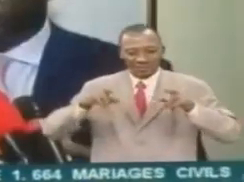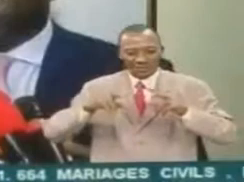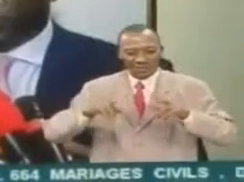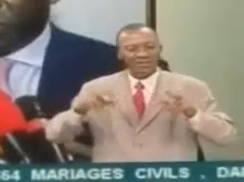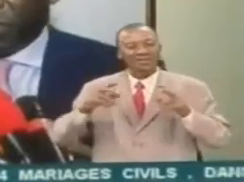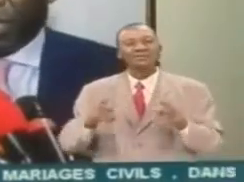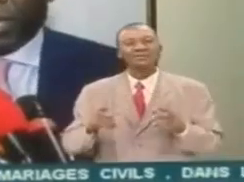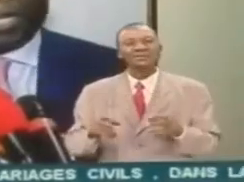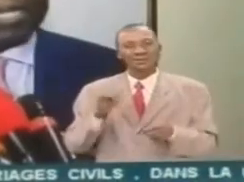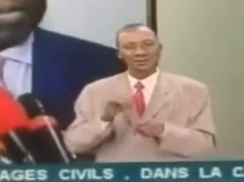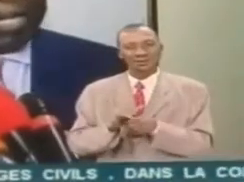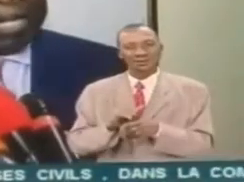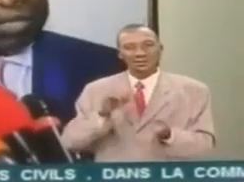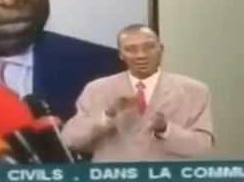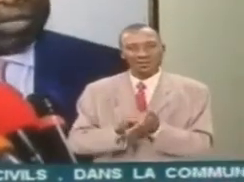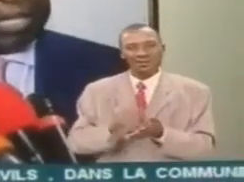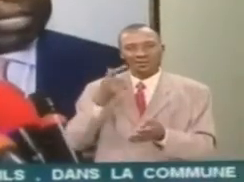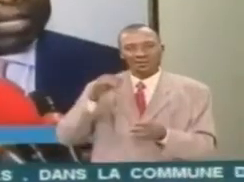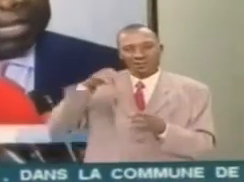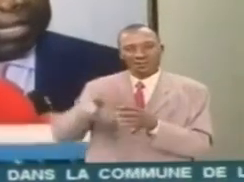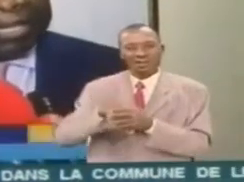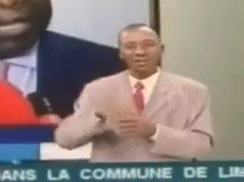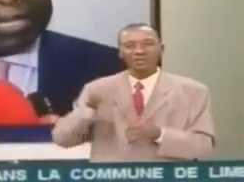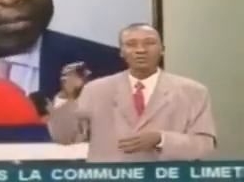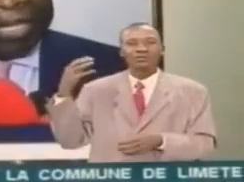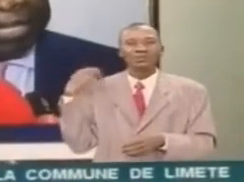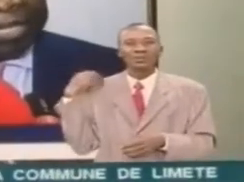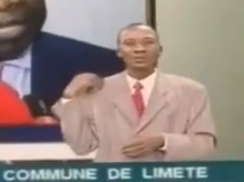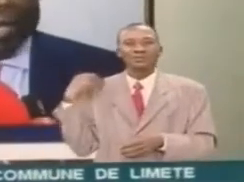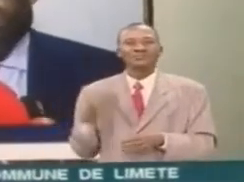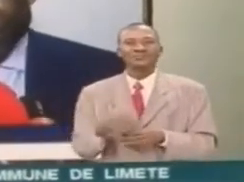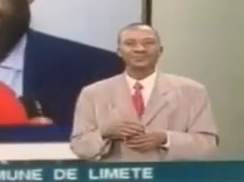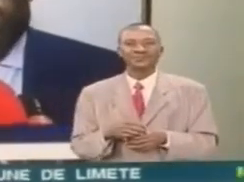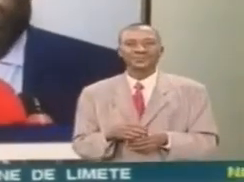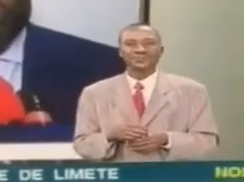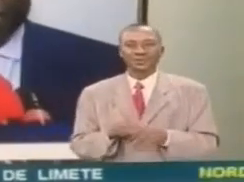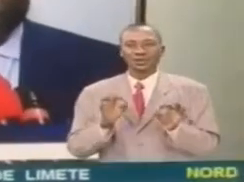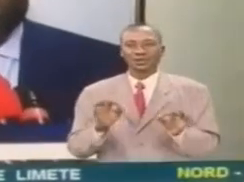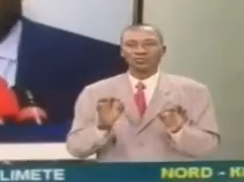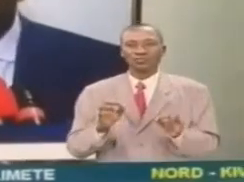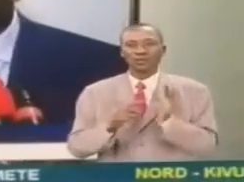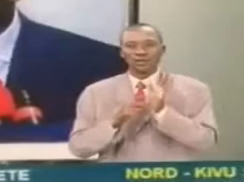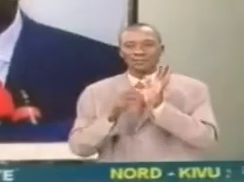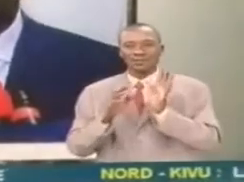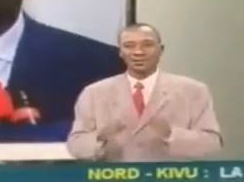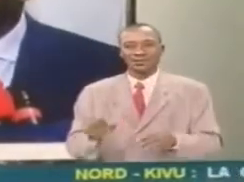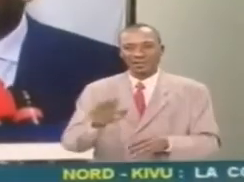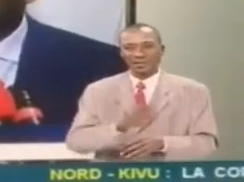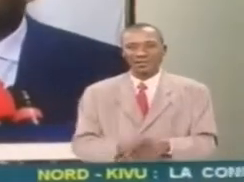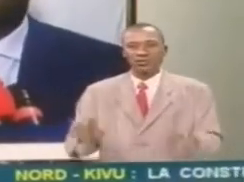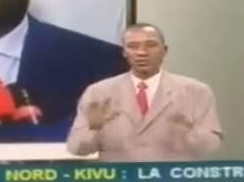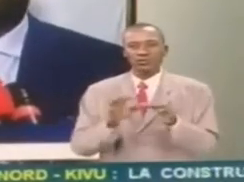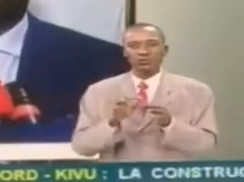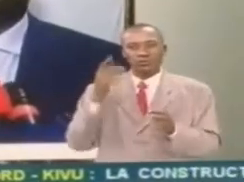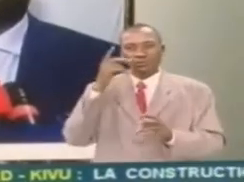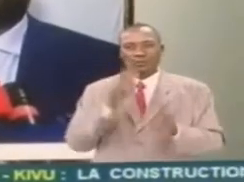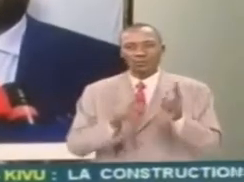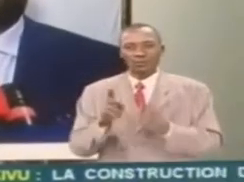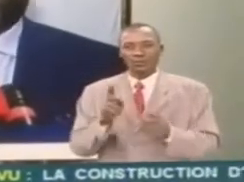mandat. Contribuer à l'élimination des décès maternels évitables, contribuer à